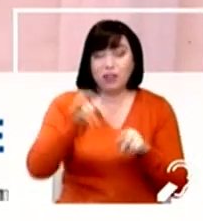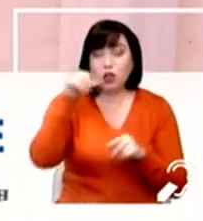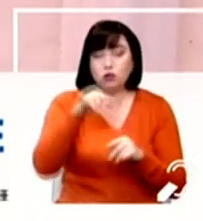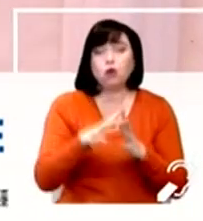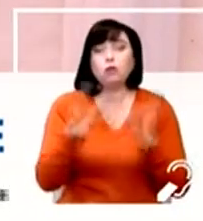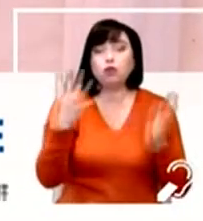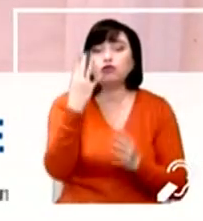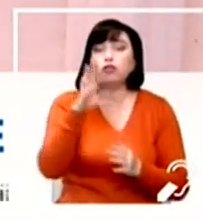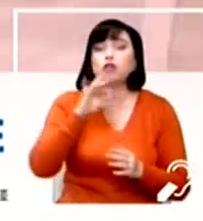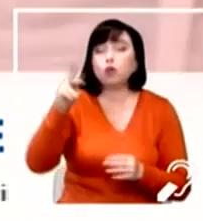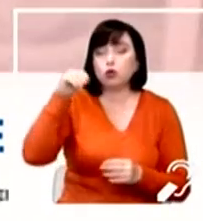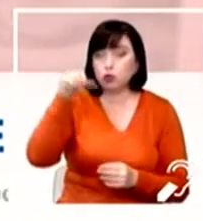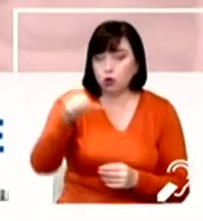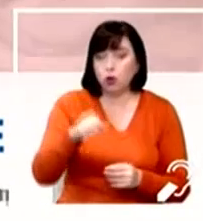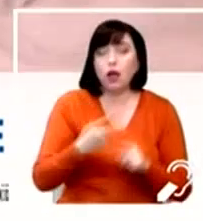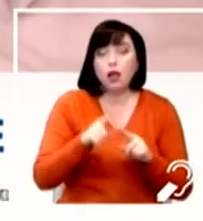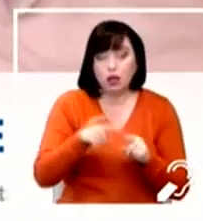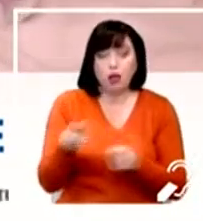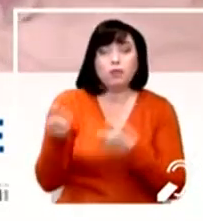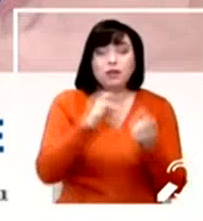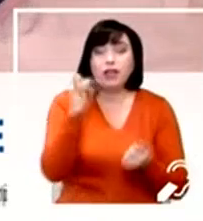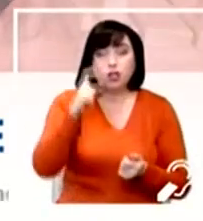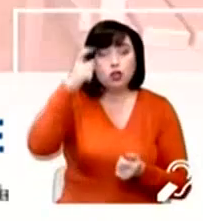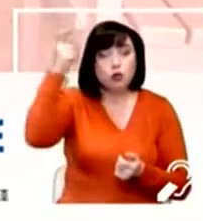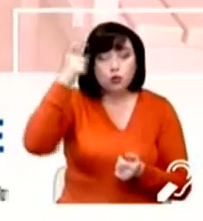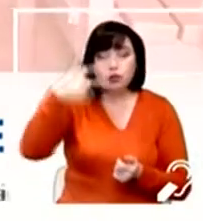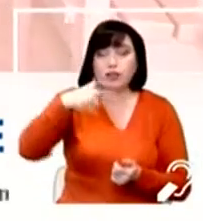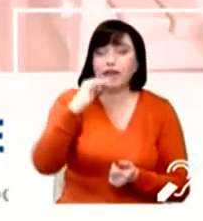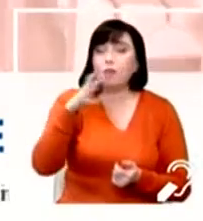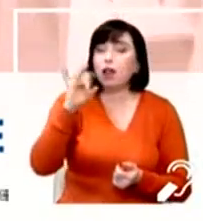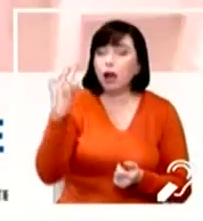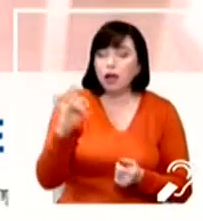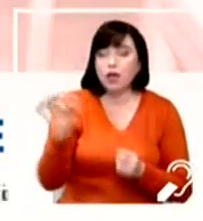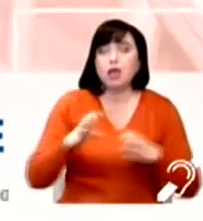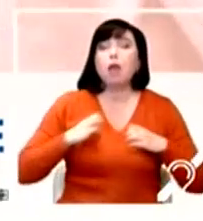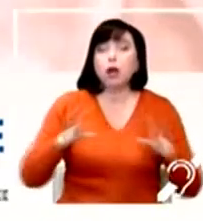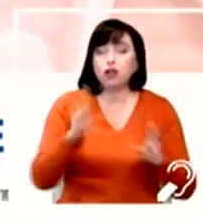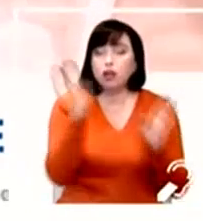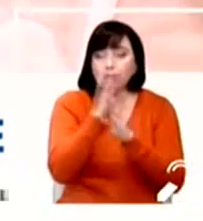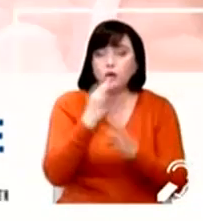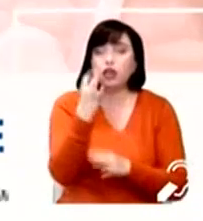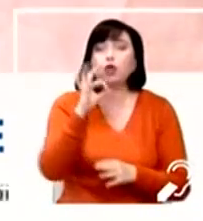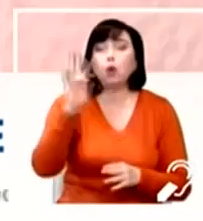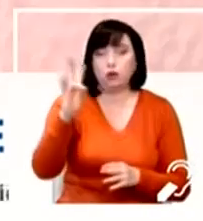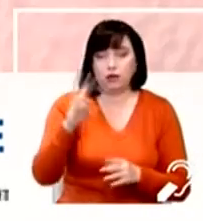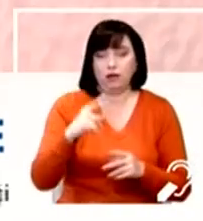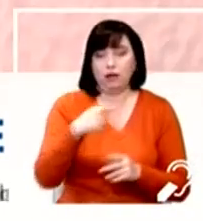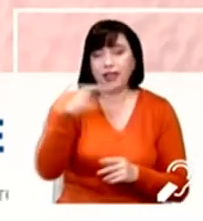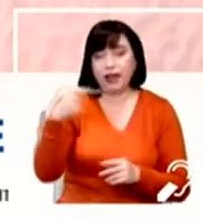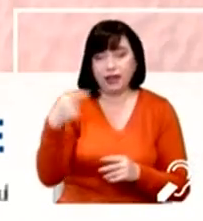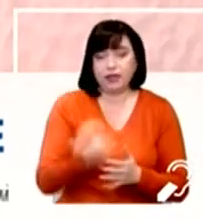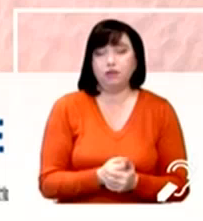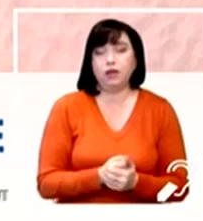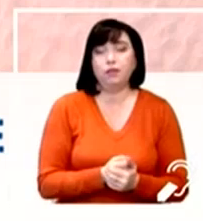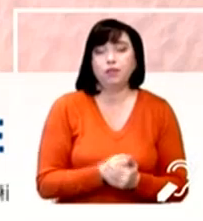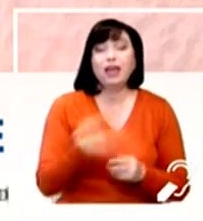sunt peste 4 tone de sare. Aceasta este importată din Turcia și Himalaya și îmbogățește aerul cu ioni negativi. Avem sare de